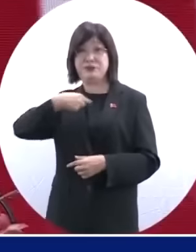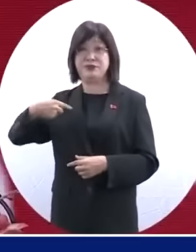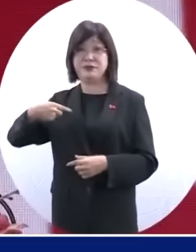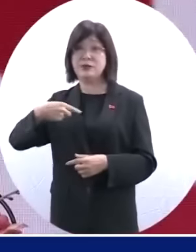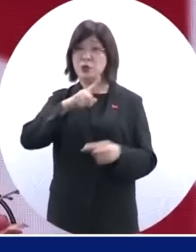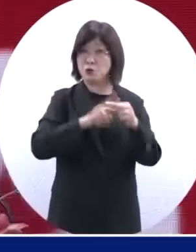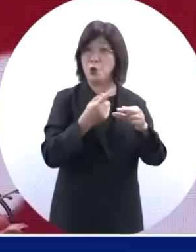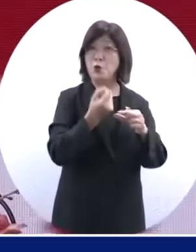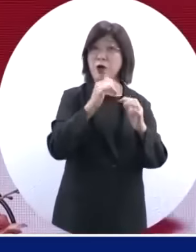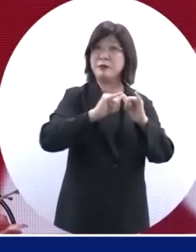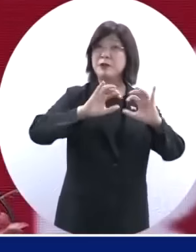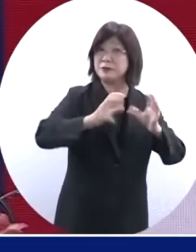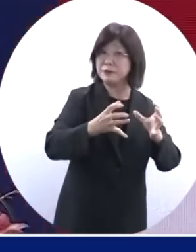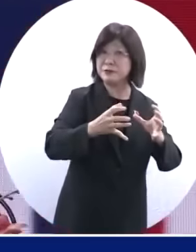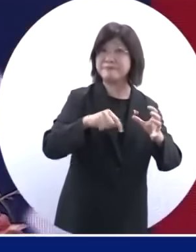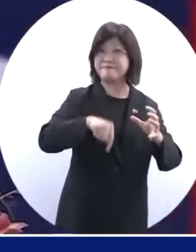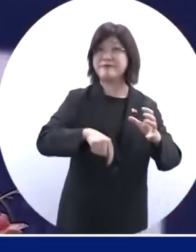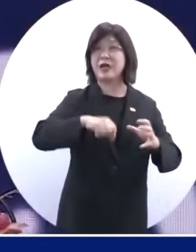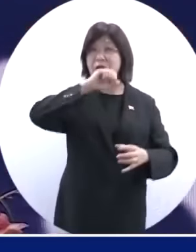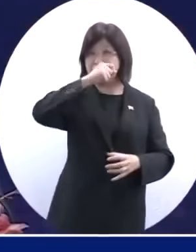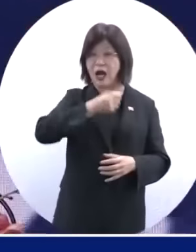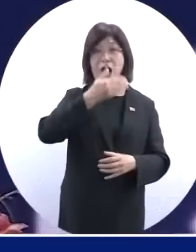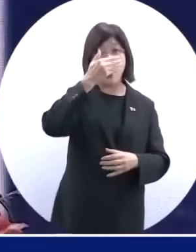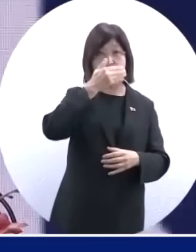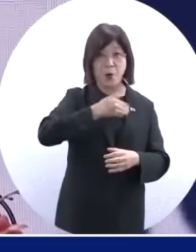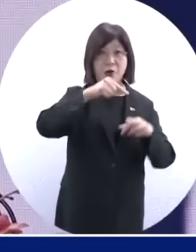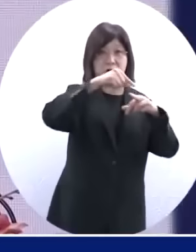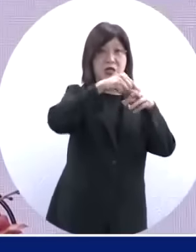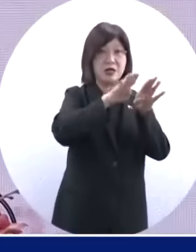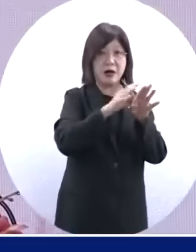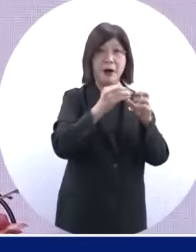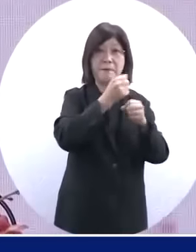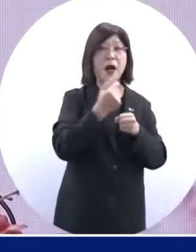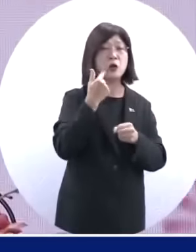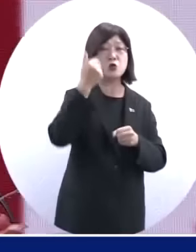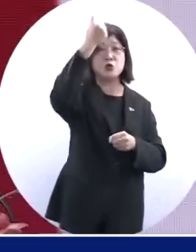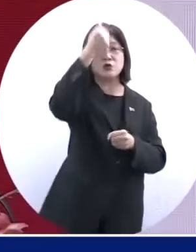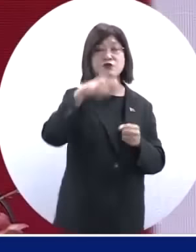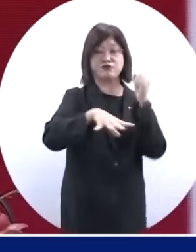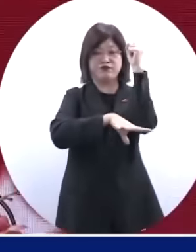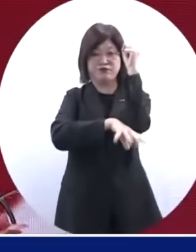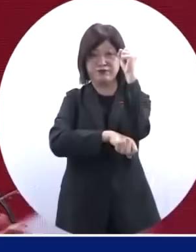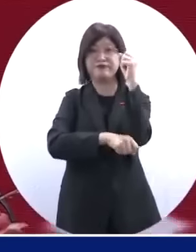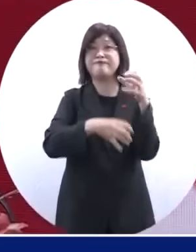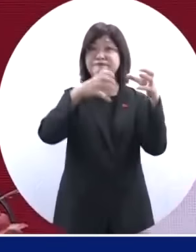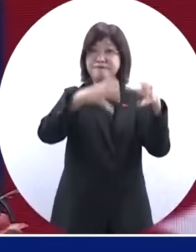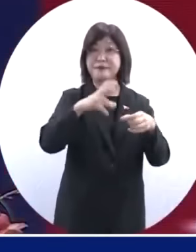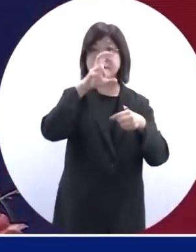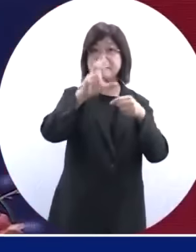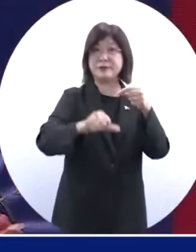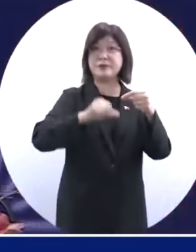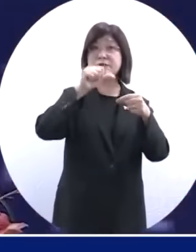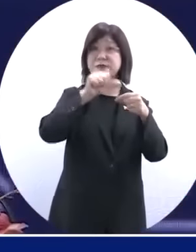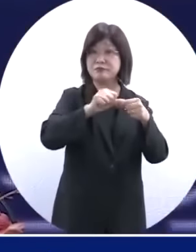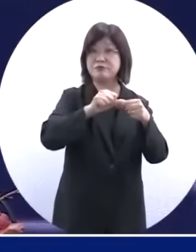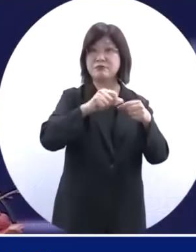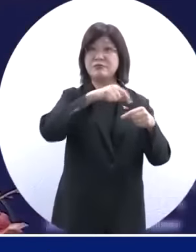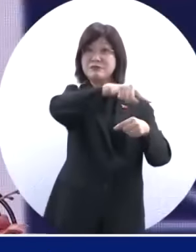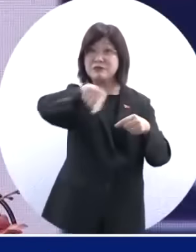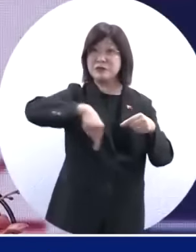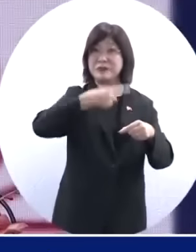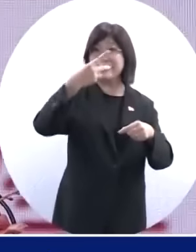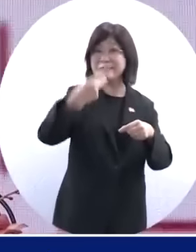国在台澎金马落地生根已经75年，我们是